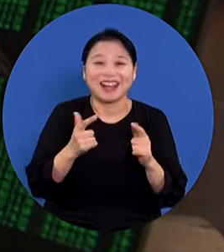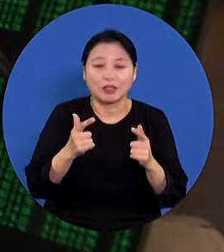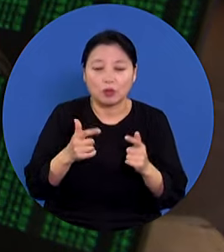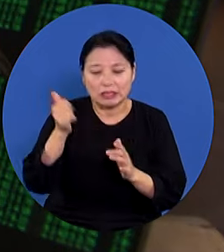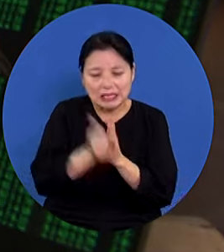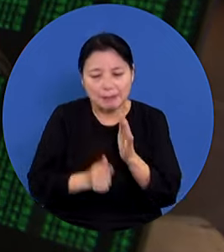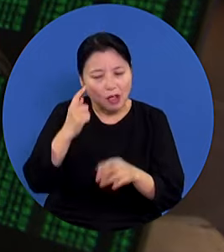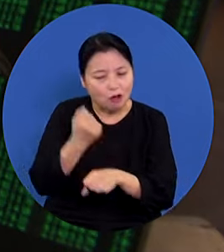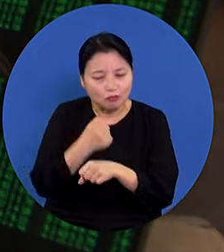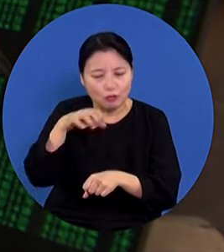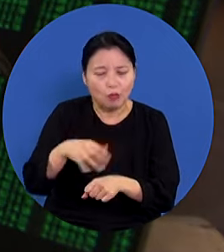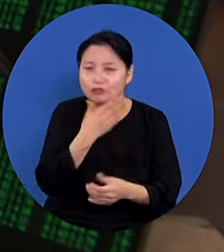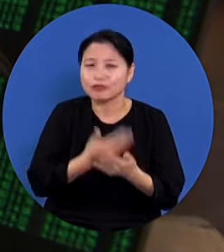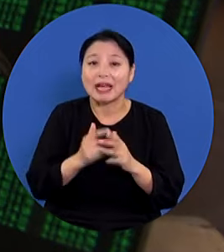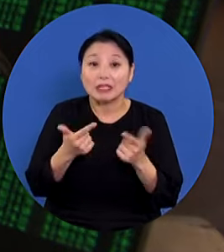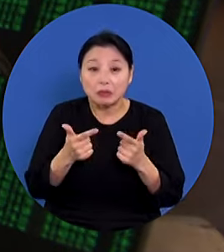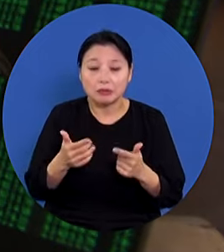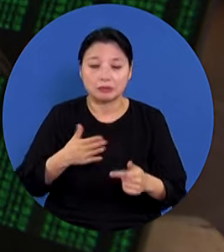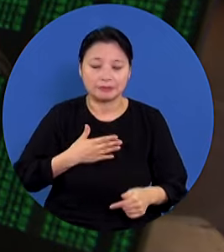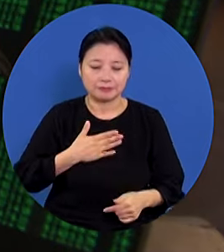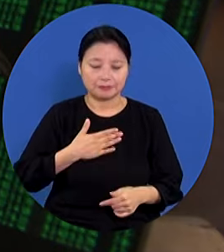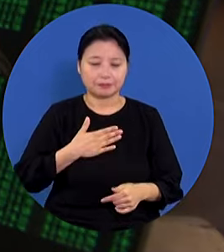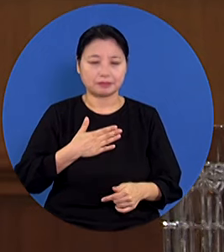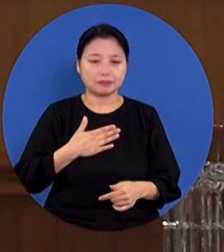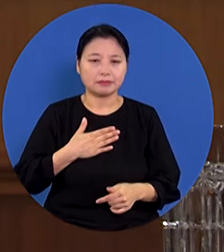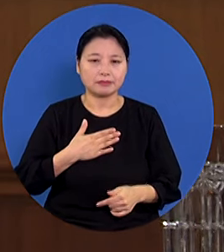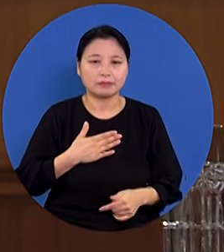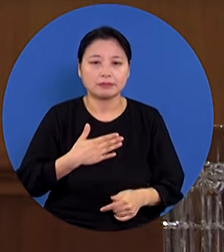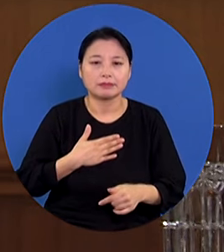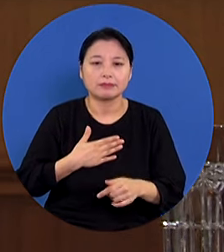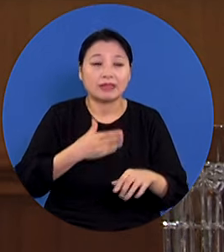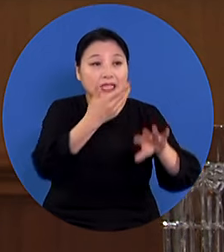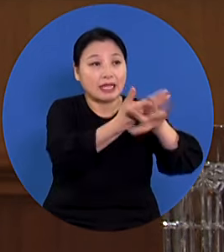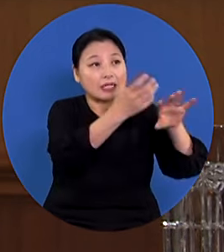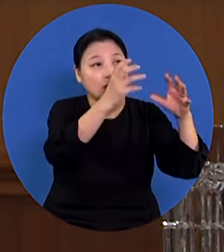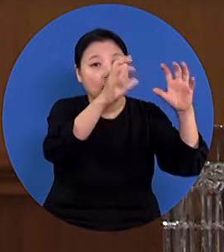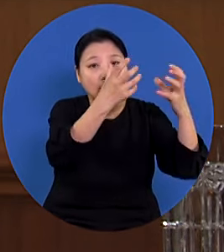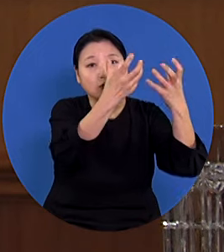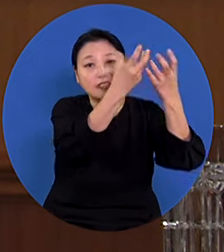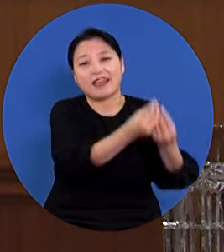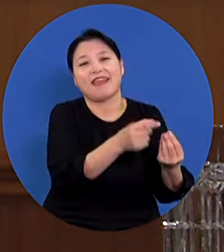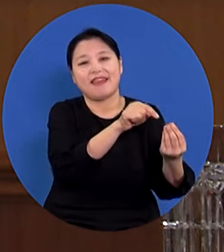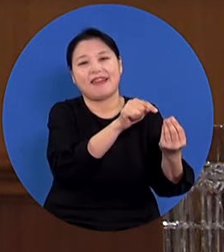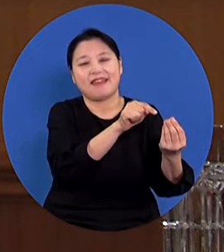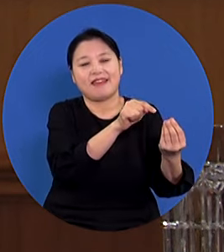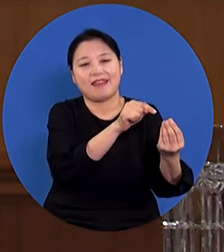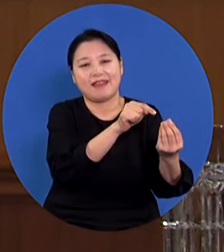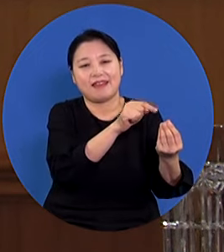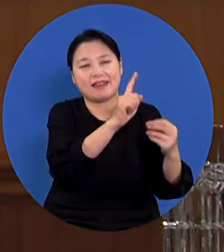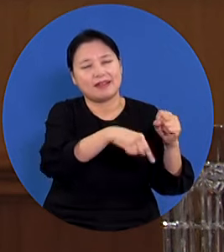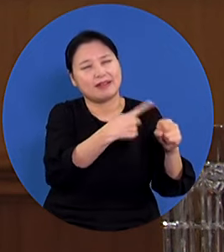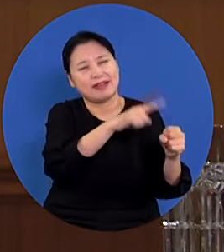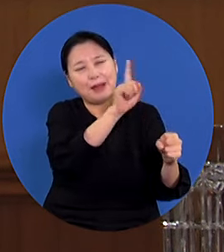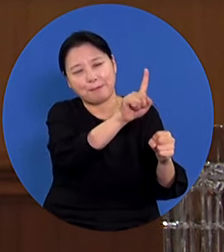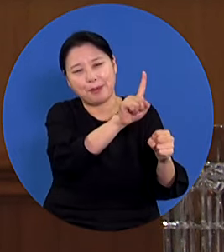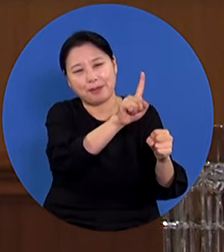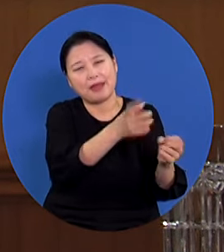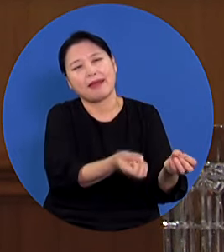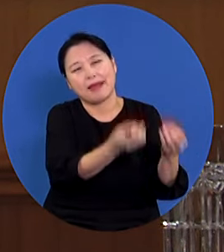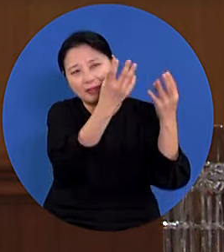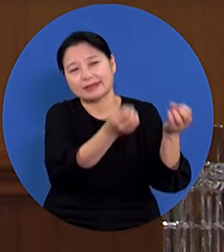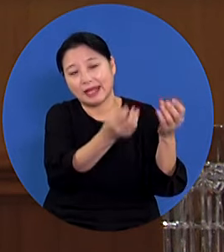약간 저희 이제 실패연구소라 아까 그런 다른 외국 사례들도 네. 사실 외국 사례들도 그게 1년에 한 번 하는